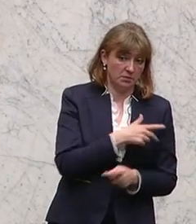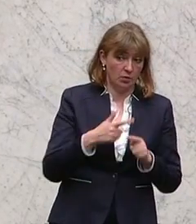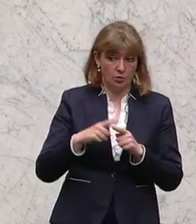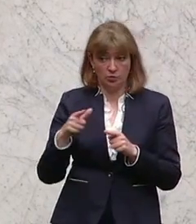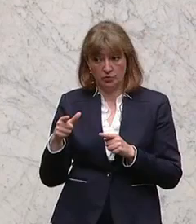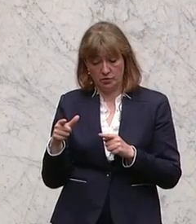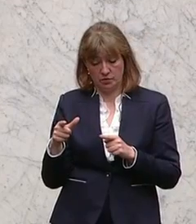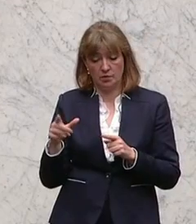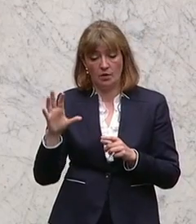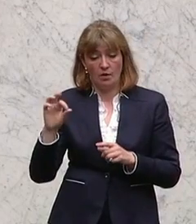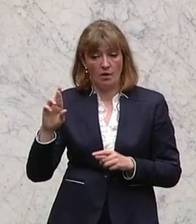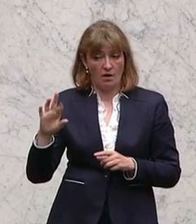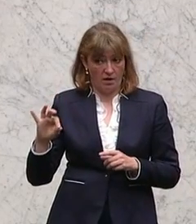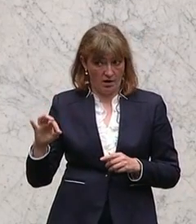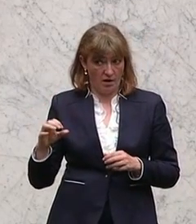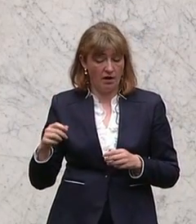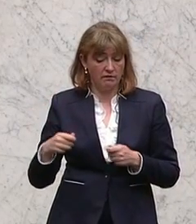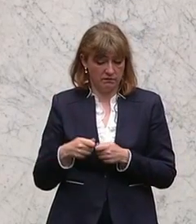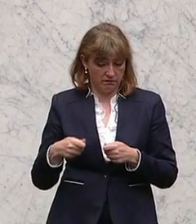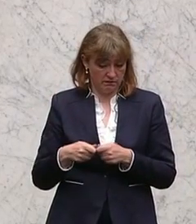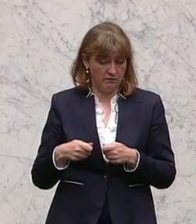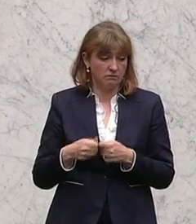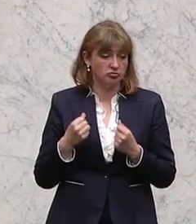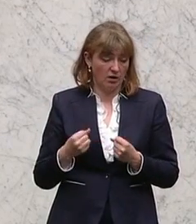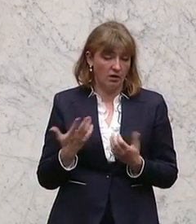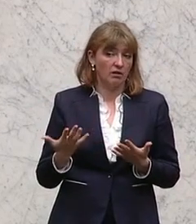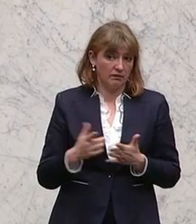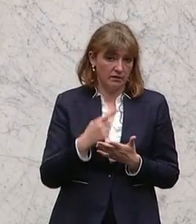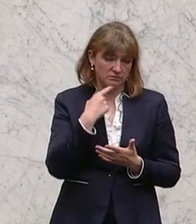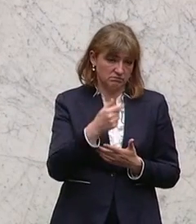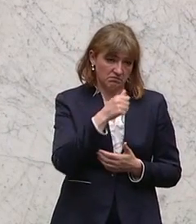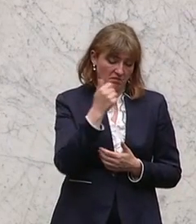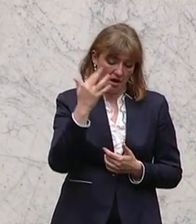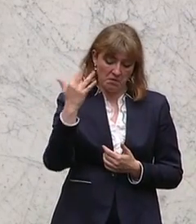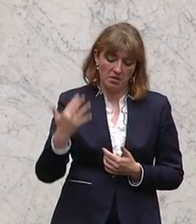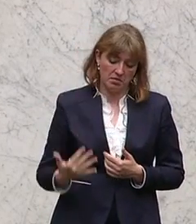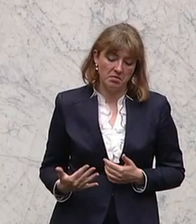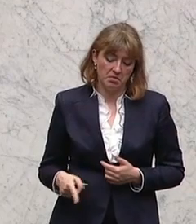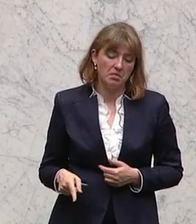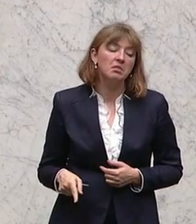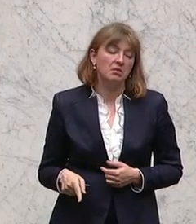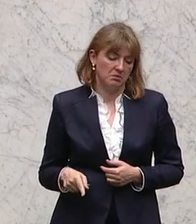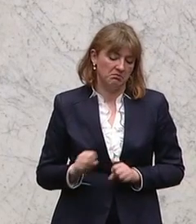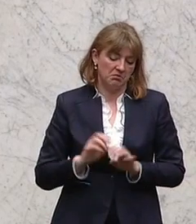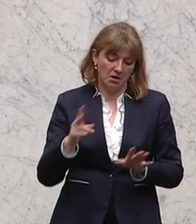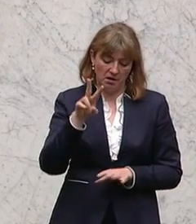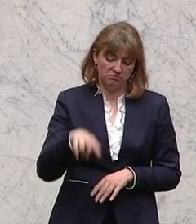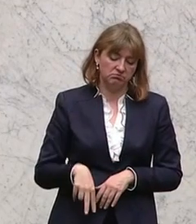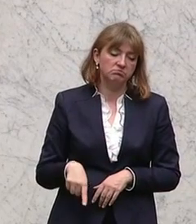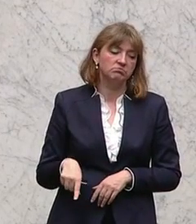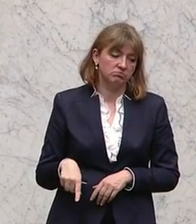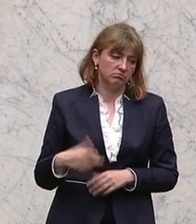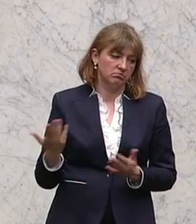ÖV und ORF ist, vielleicht an einigen Namen kann man das sehr deutlich